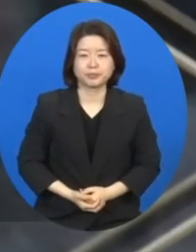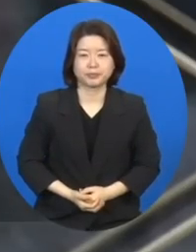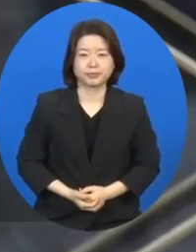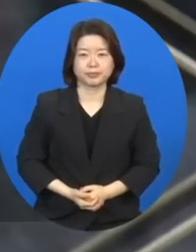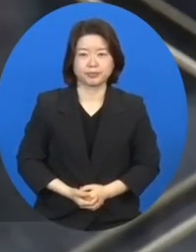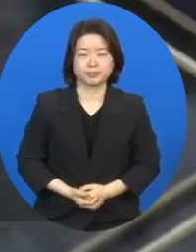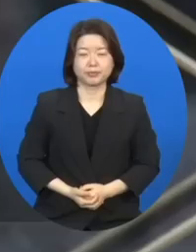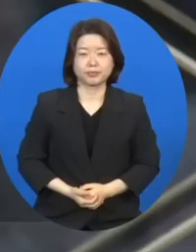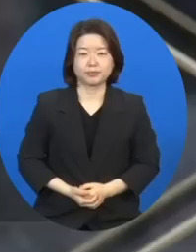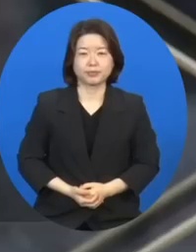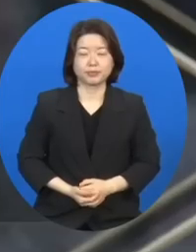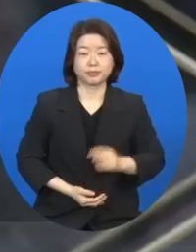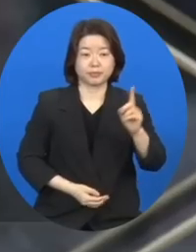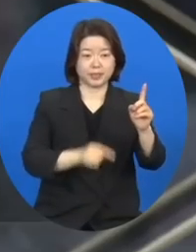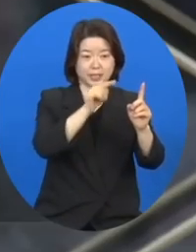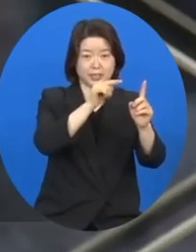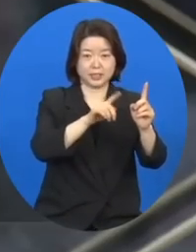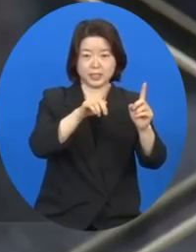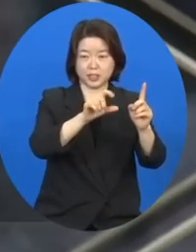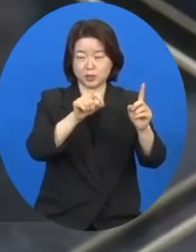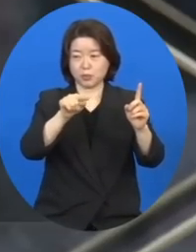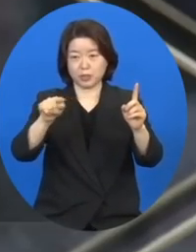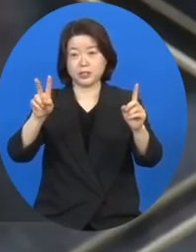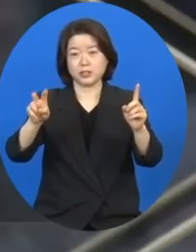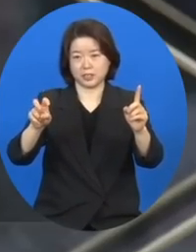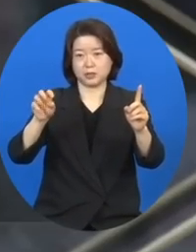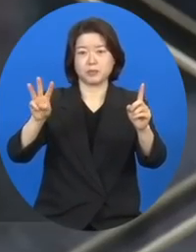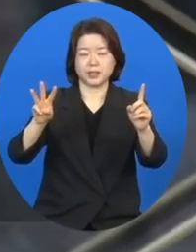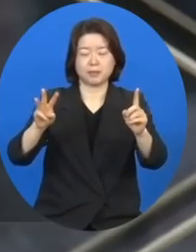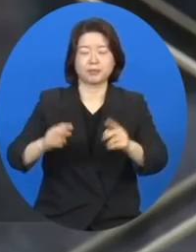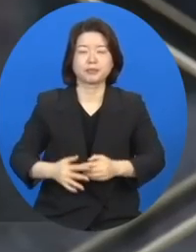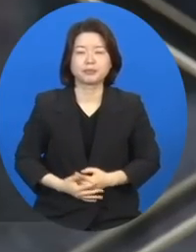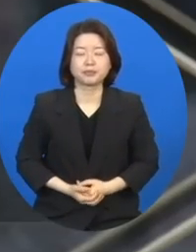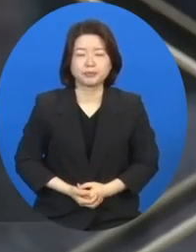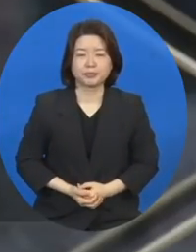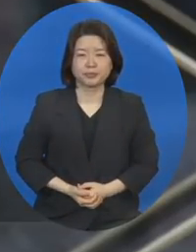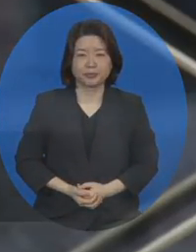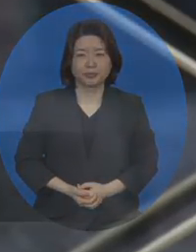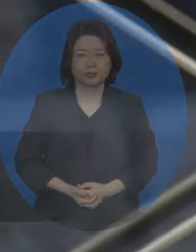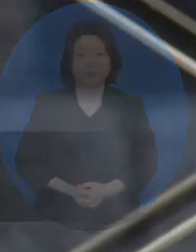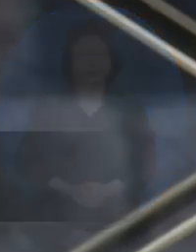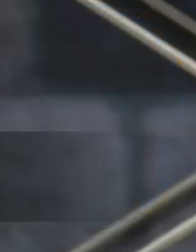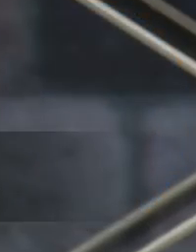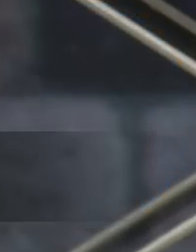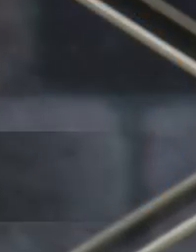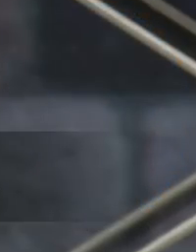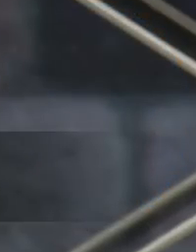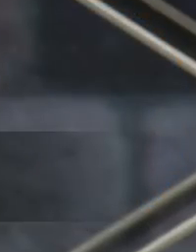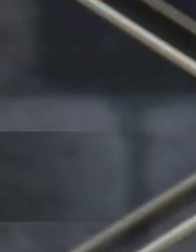말씀입니다. 에베소서 1장 15절에서 23절까지의 말씀을